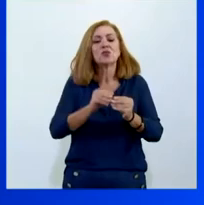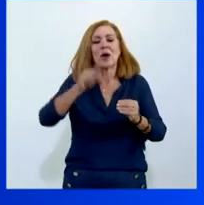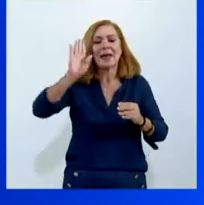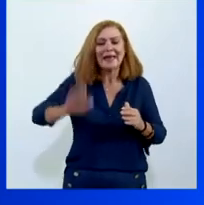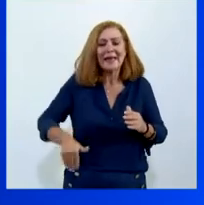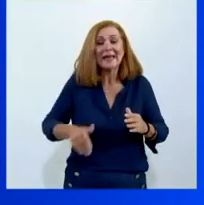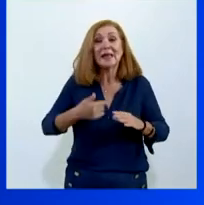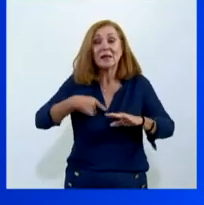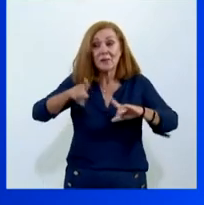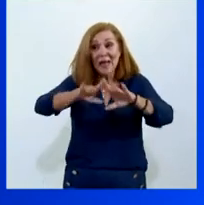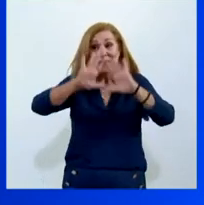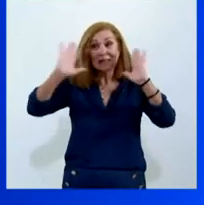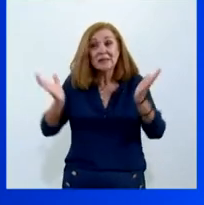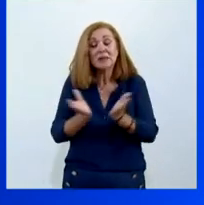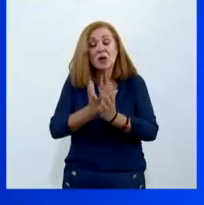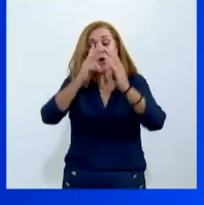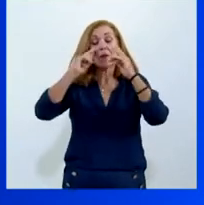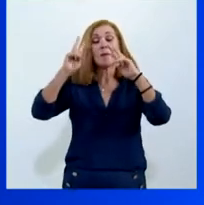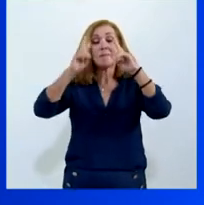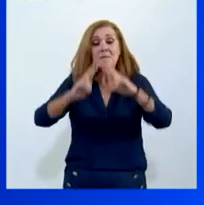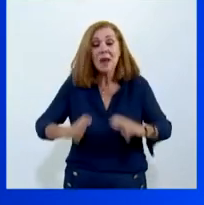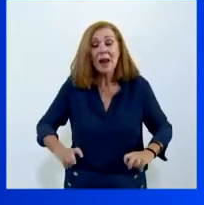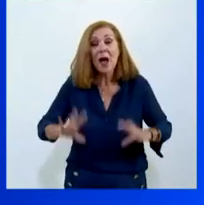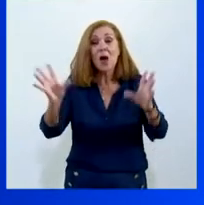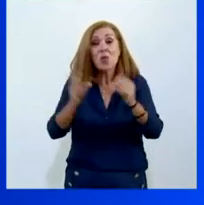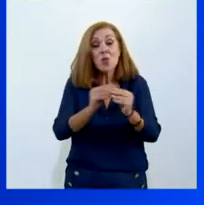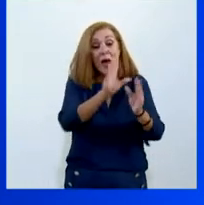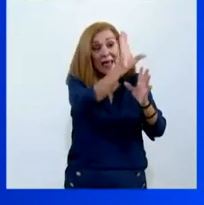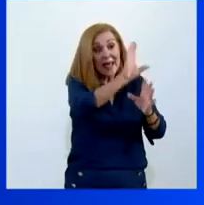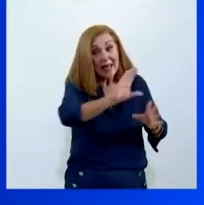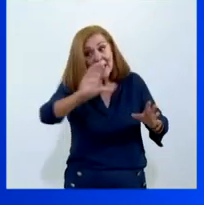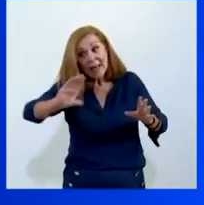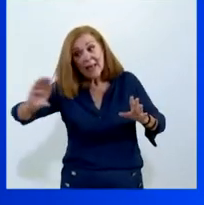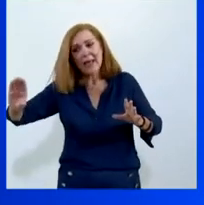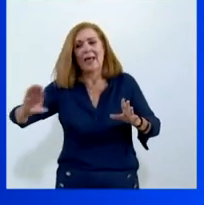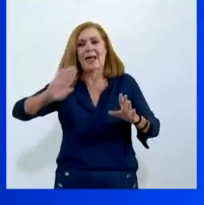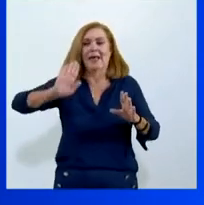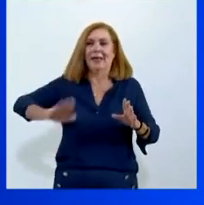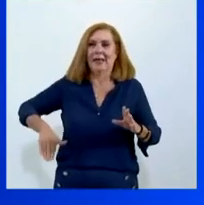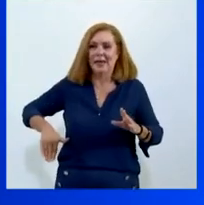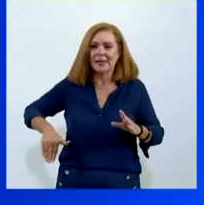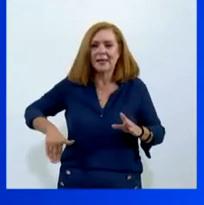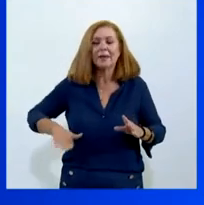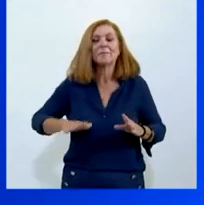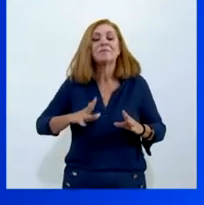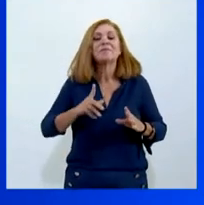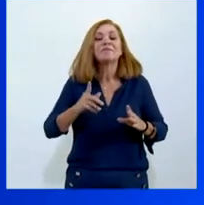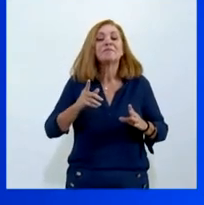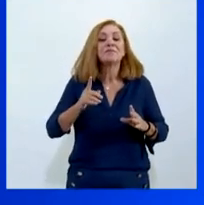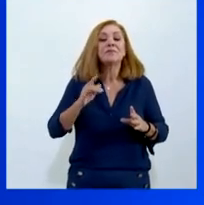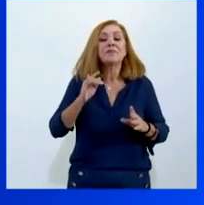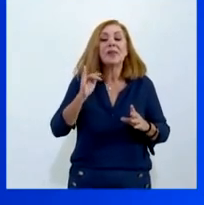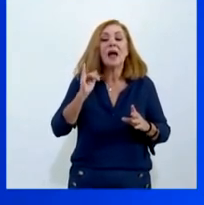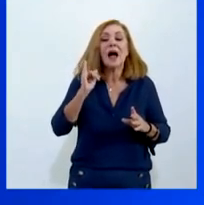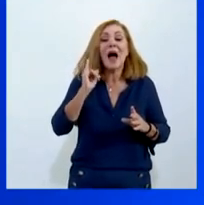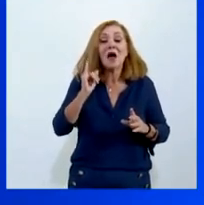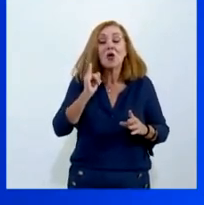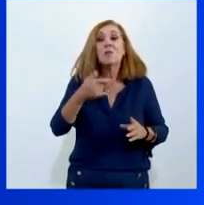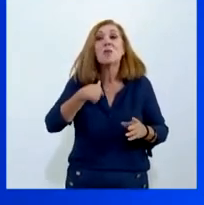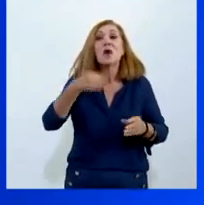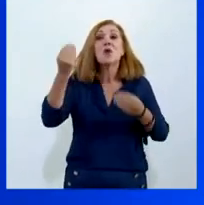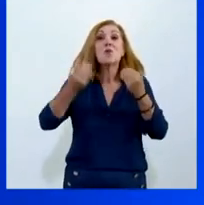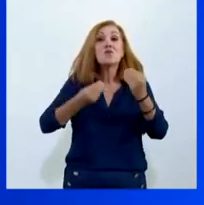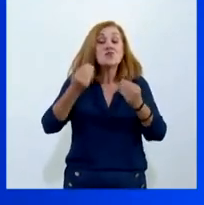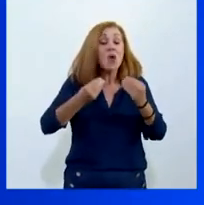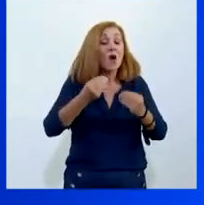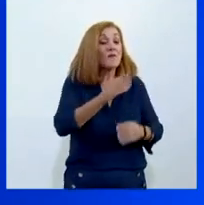μελέτη σε επίπεδο ολόκληρου του νησιού για την διαχείριση των υδάτων. Δεν έχει η Κρήτη το πρόβλημα της Θεσσαλίας